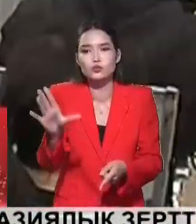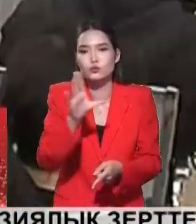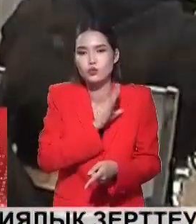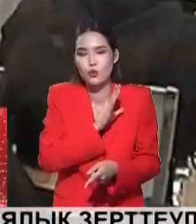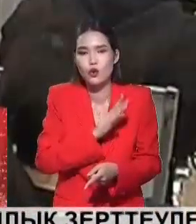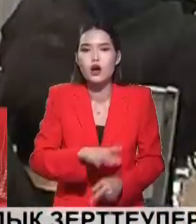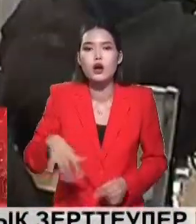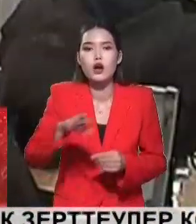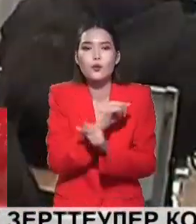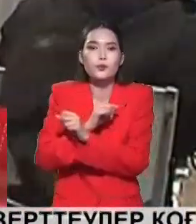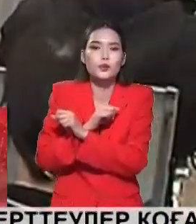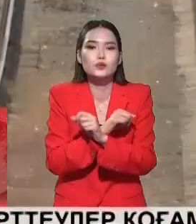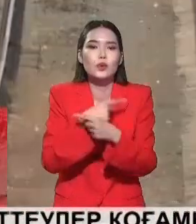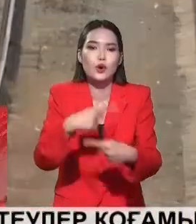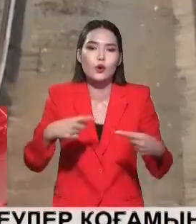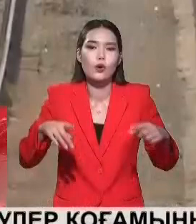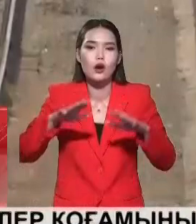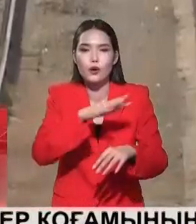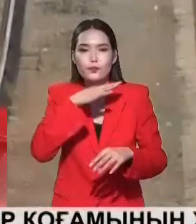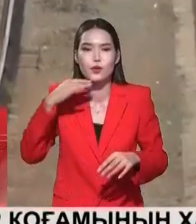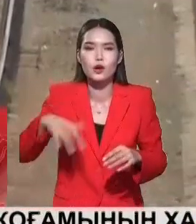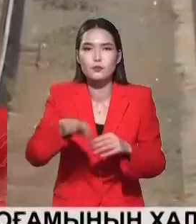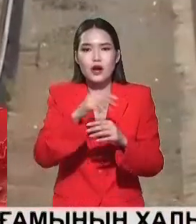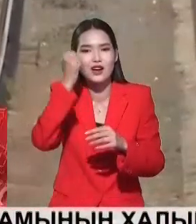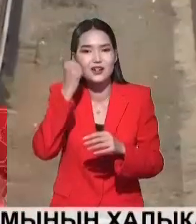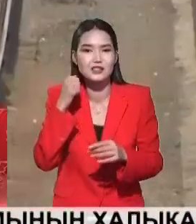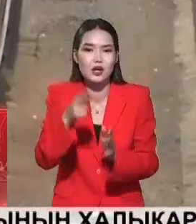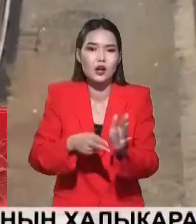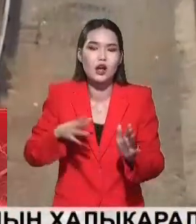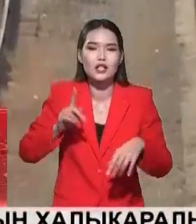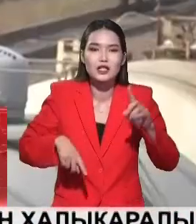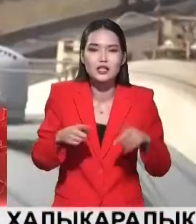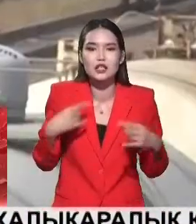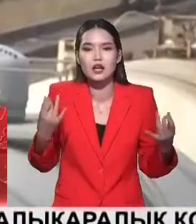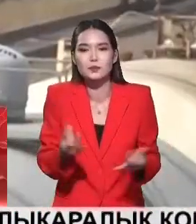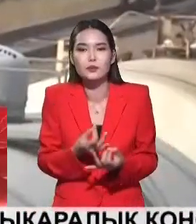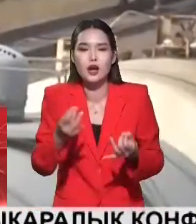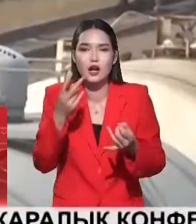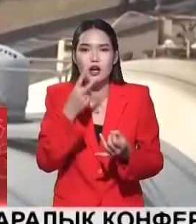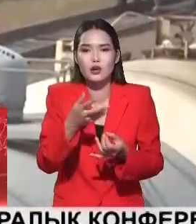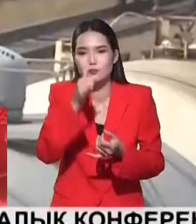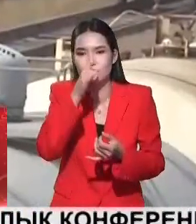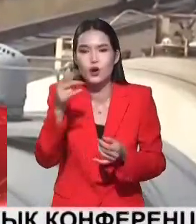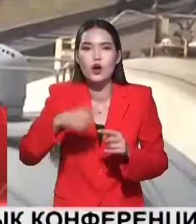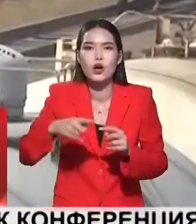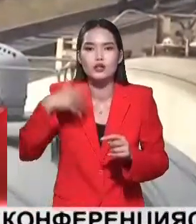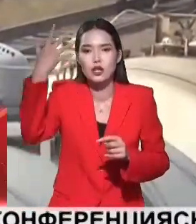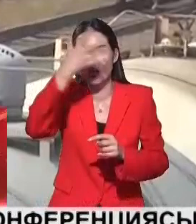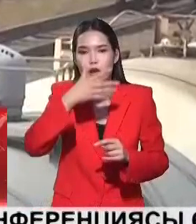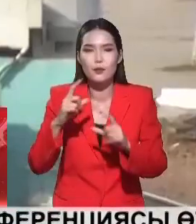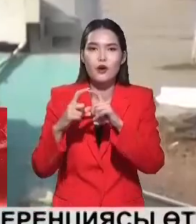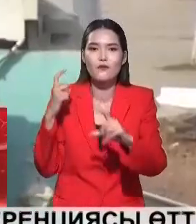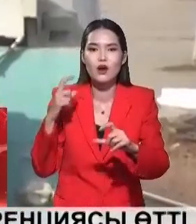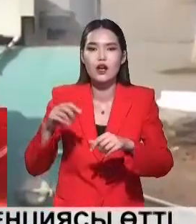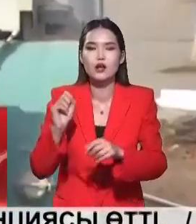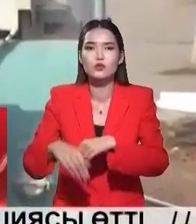жол саласы сын көтермейді. Вагондардың көбі әбден ескірген. Кейбір вагондарда тіпті кондиционер де жоқ. Үкімет алдағы 5 жылда вагондар паркін